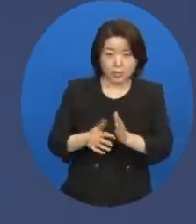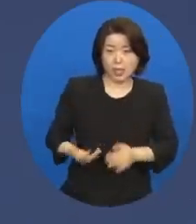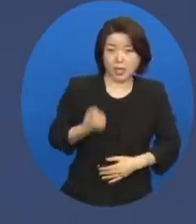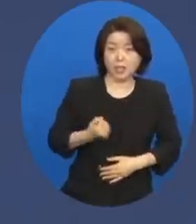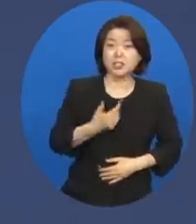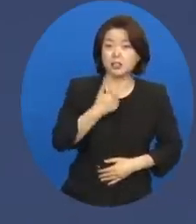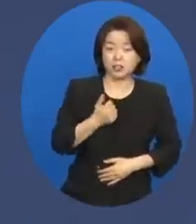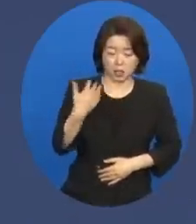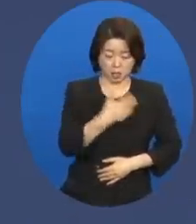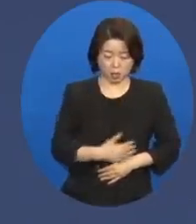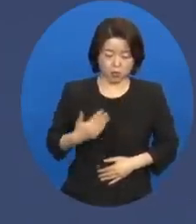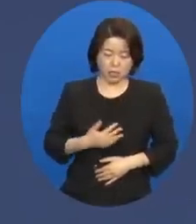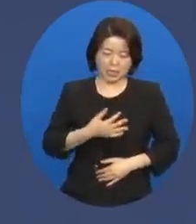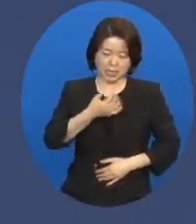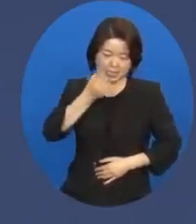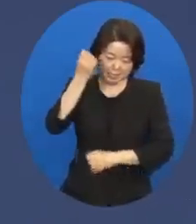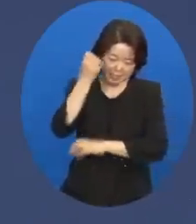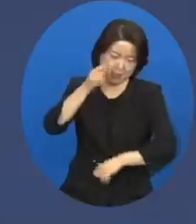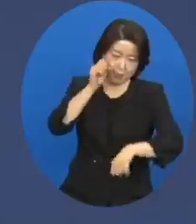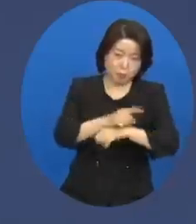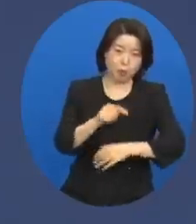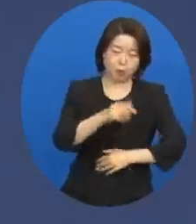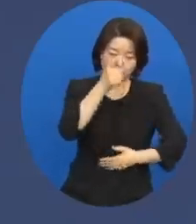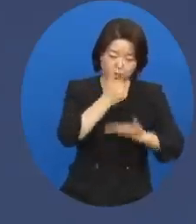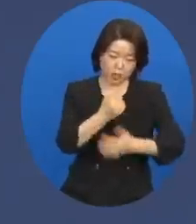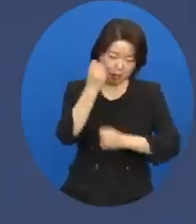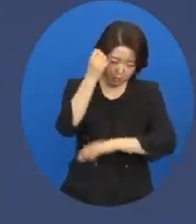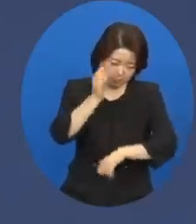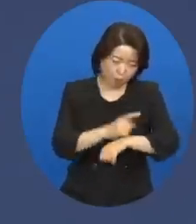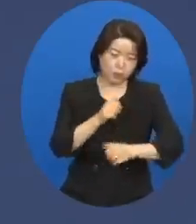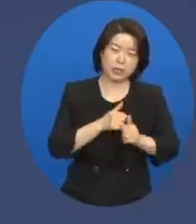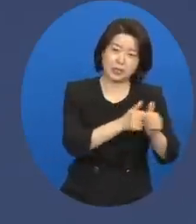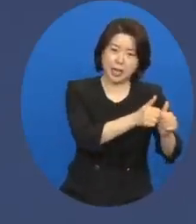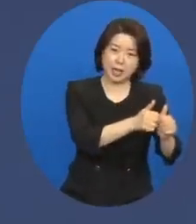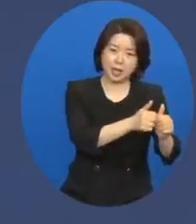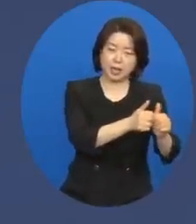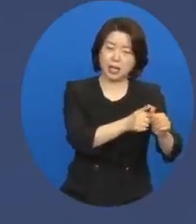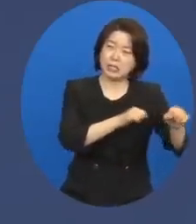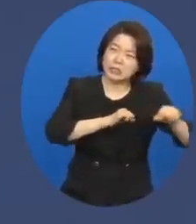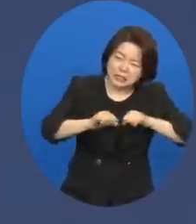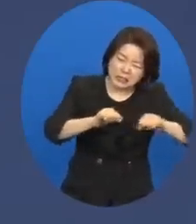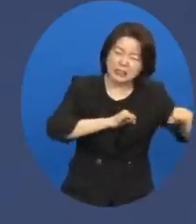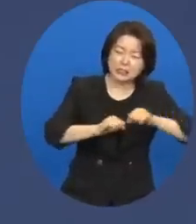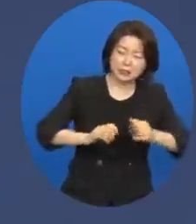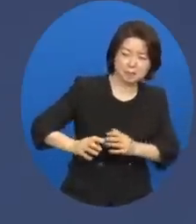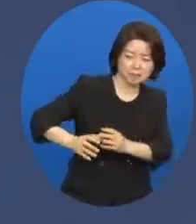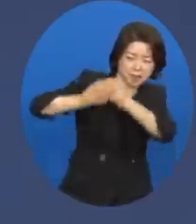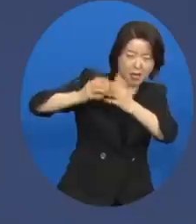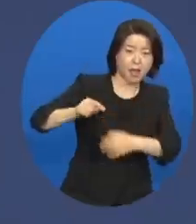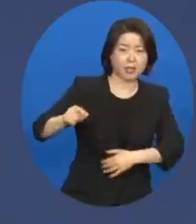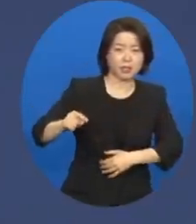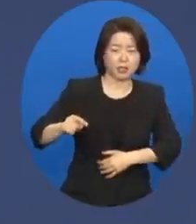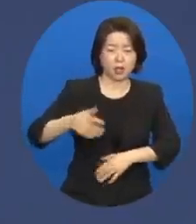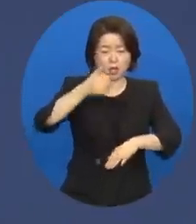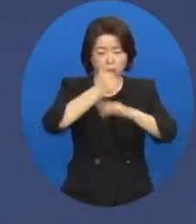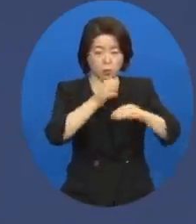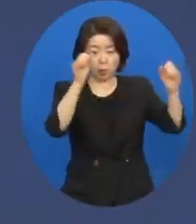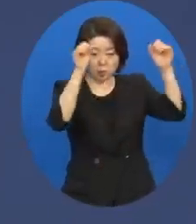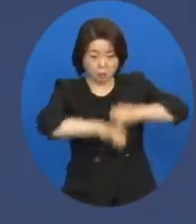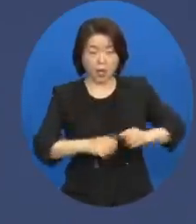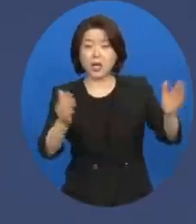태어났던 이 육적인 본능과 죄악의 본성을 따라서 몸부림하다가 결국은 망하고 끝난